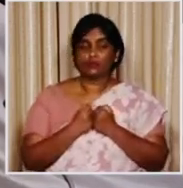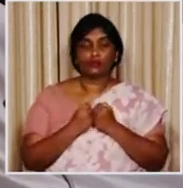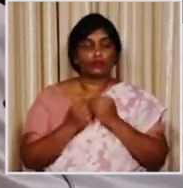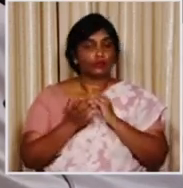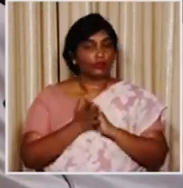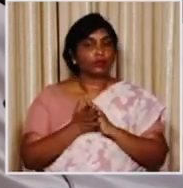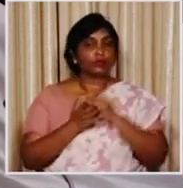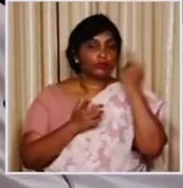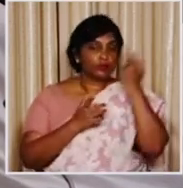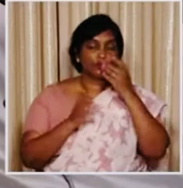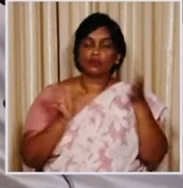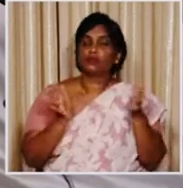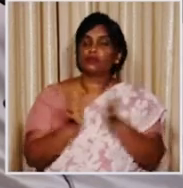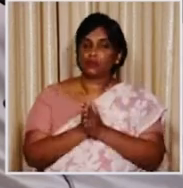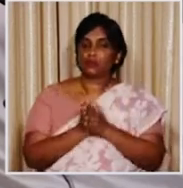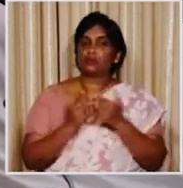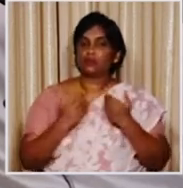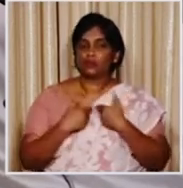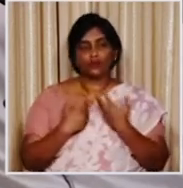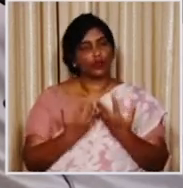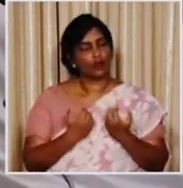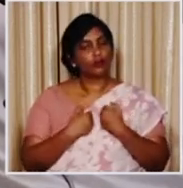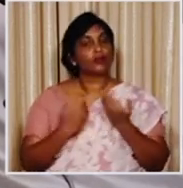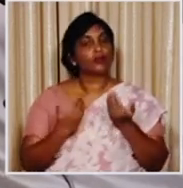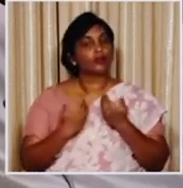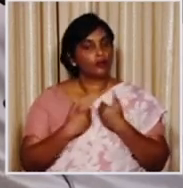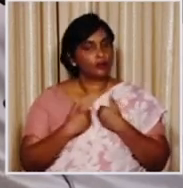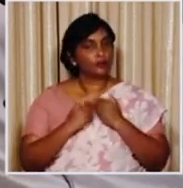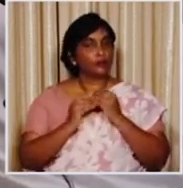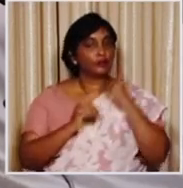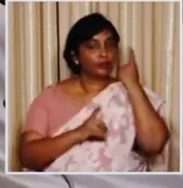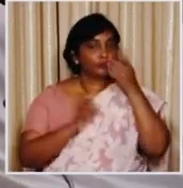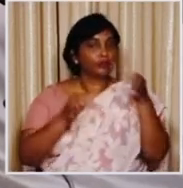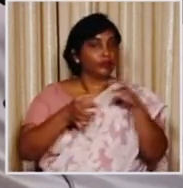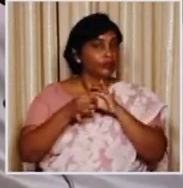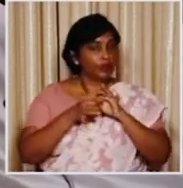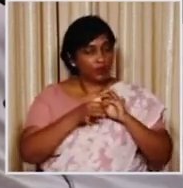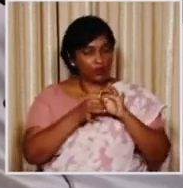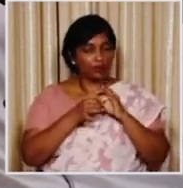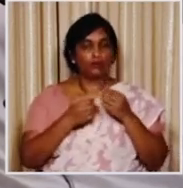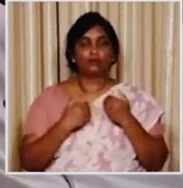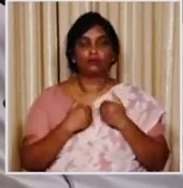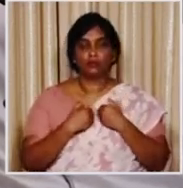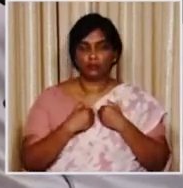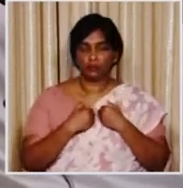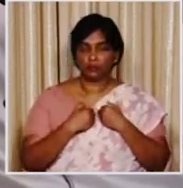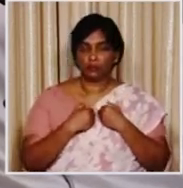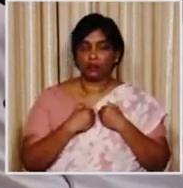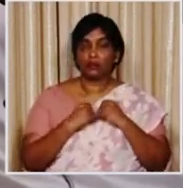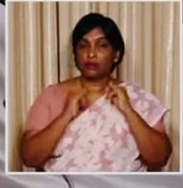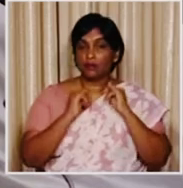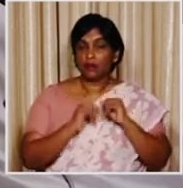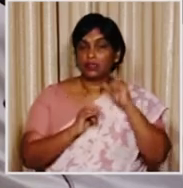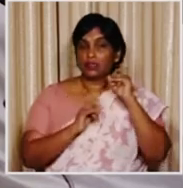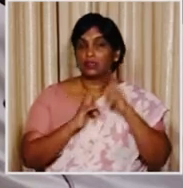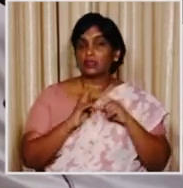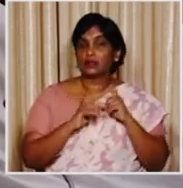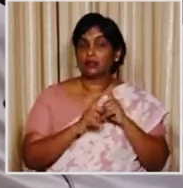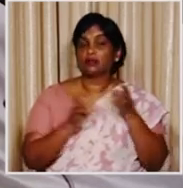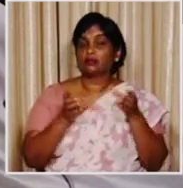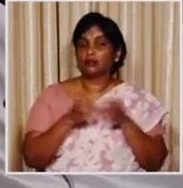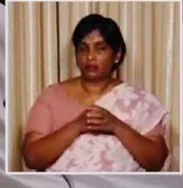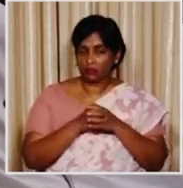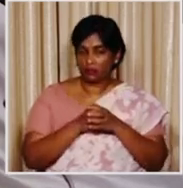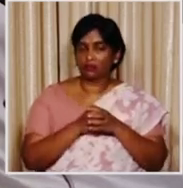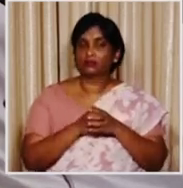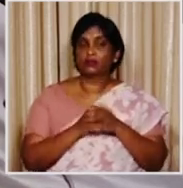ඒක සෙවීමත් එක්ක අපිට ඕනේ අපේ මේ බුද්ධිජාලයත් අපේ අපරාධ පරීක්ෂණ අංශයත්